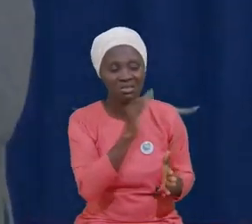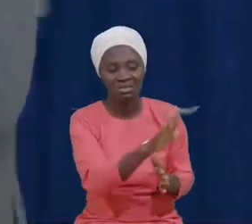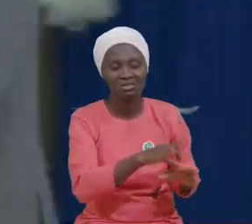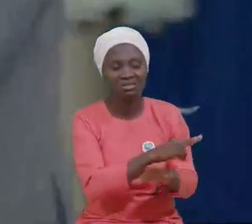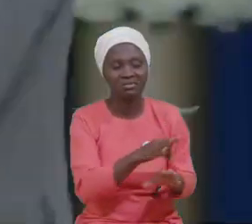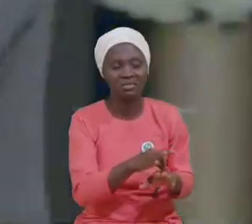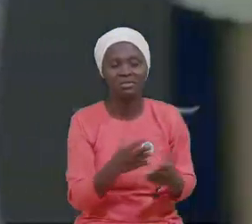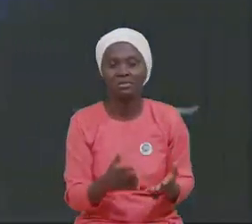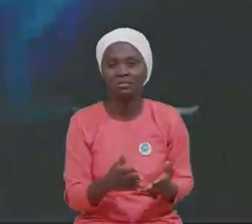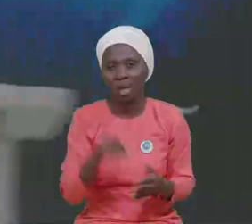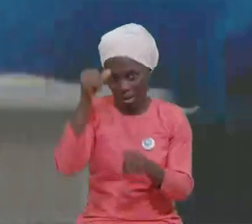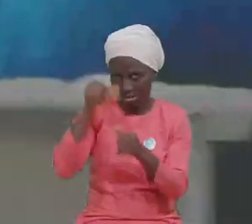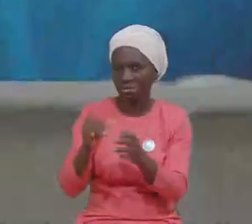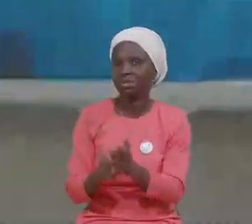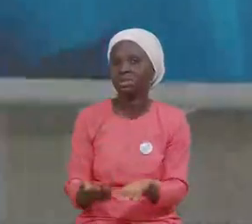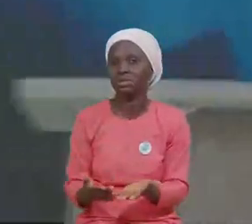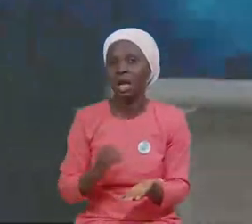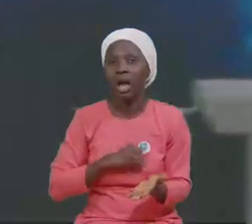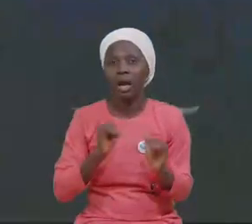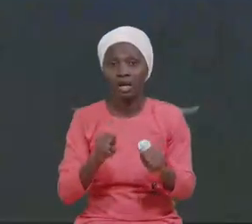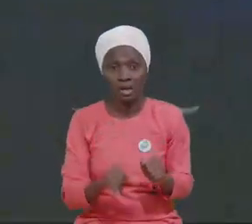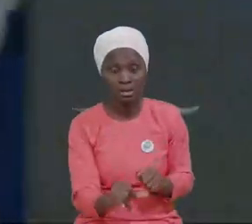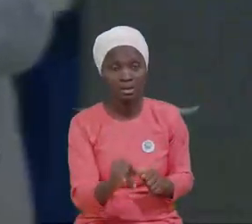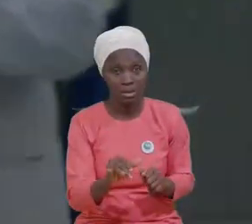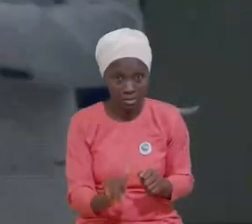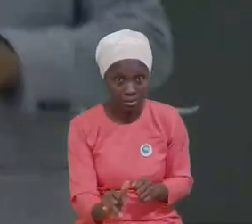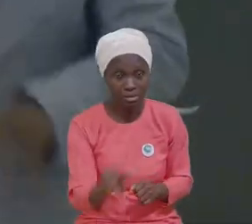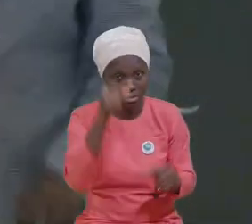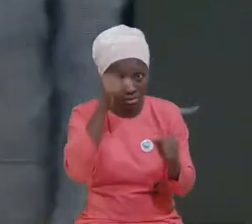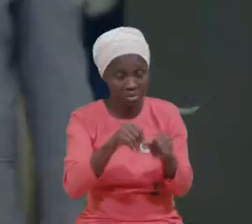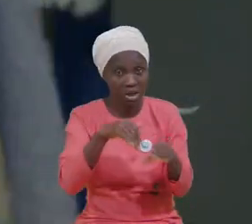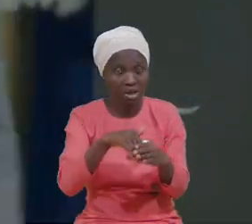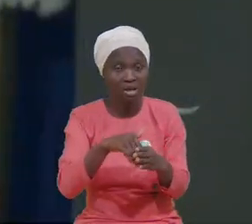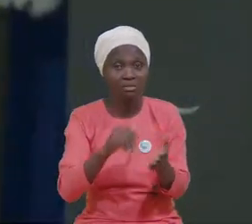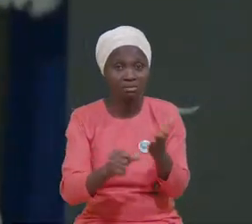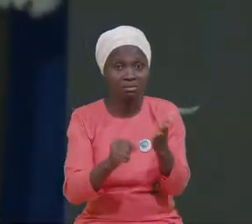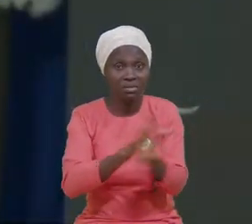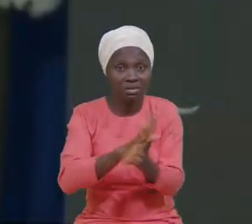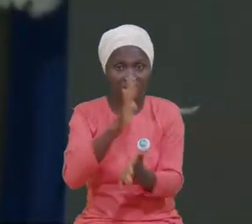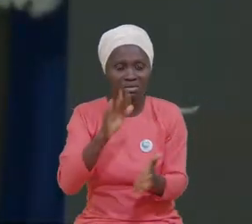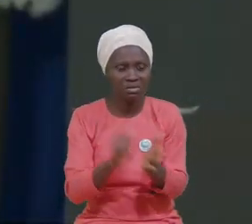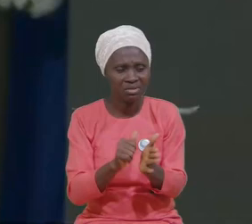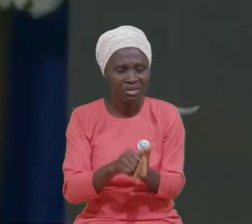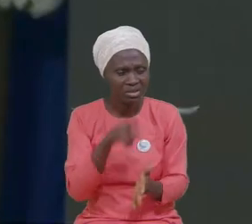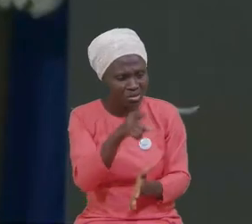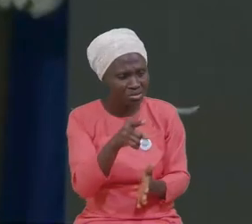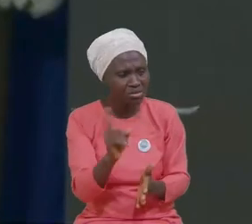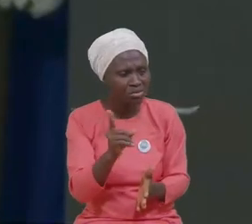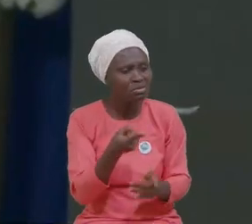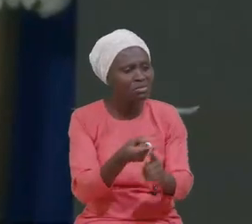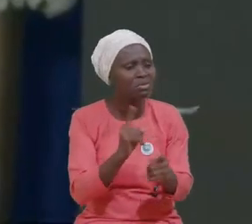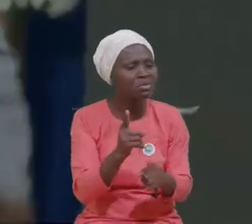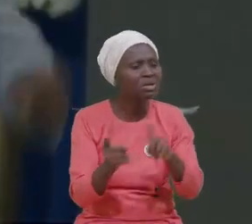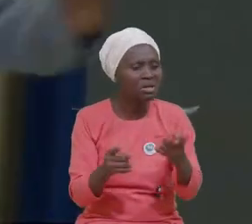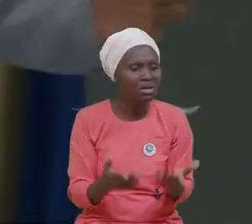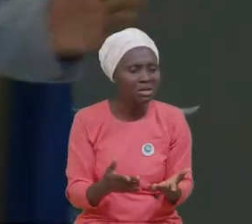ici. Je me rappelle encore au secondaire, toi, d'où viens-tu